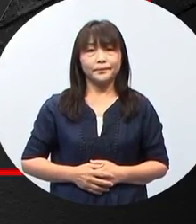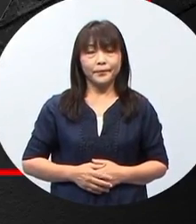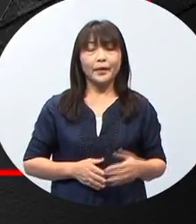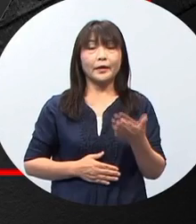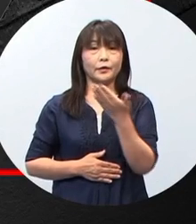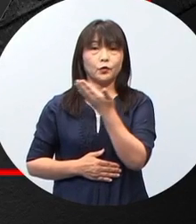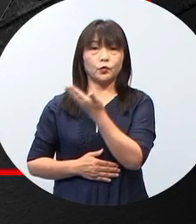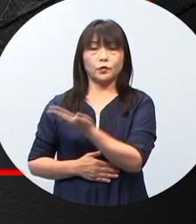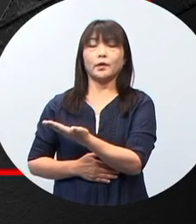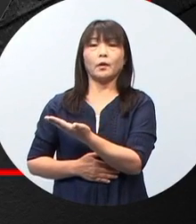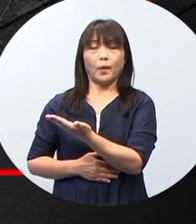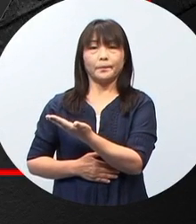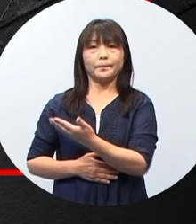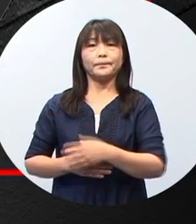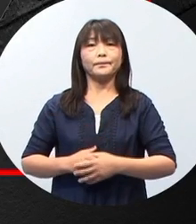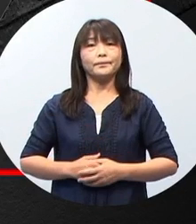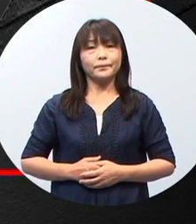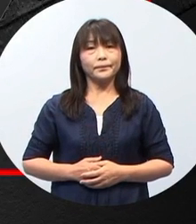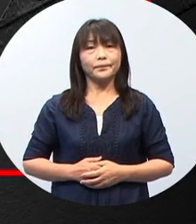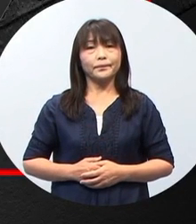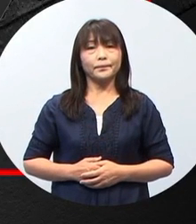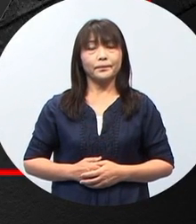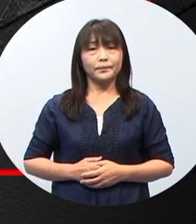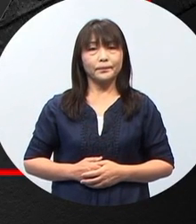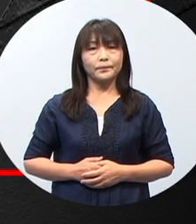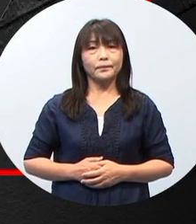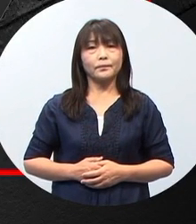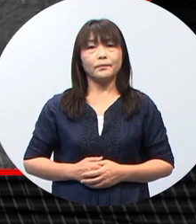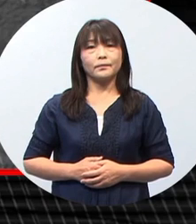続いてご紹介するのは点検商法。